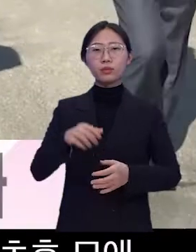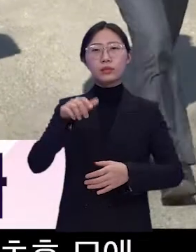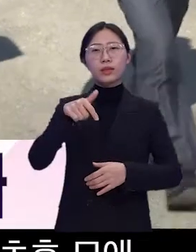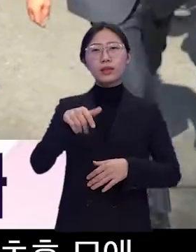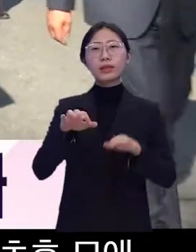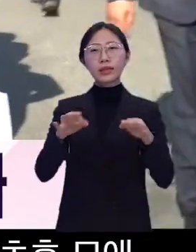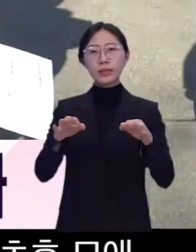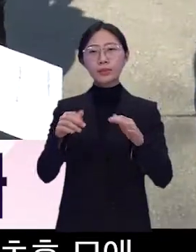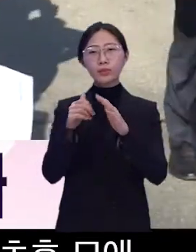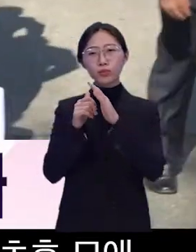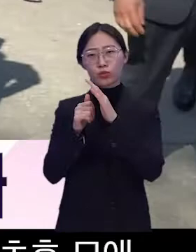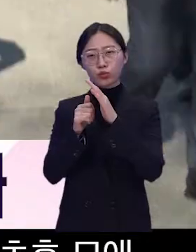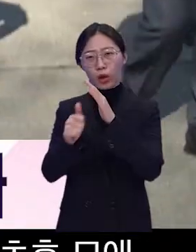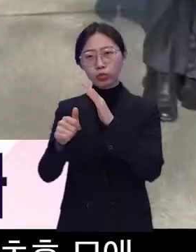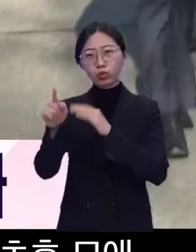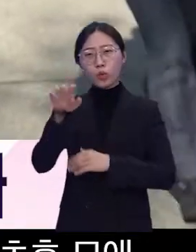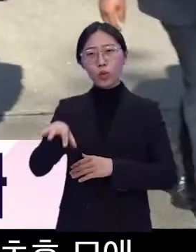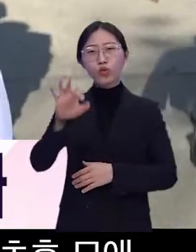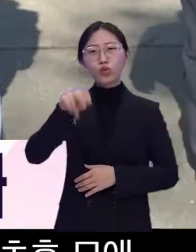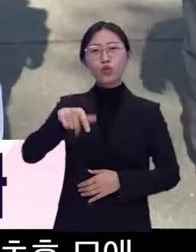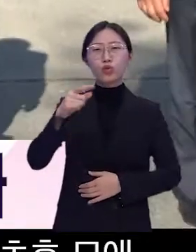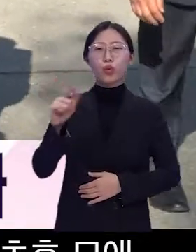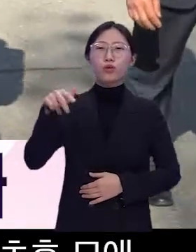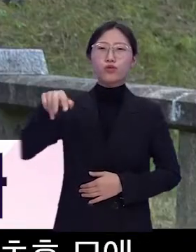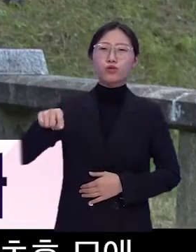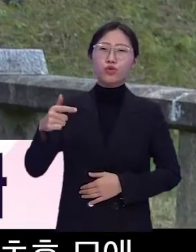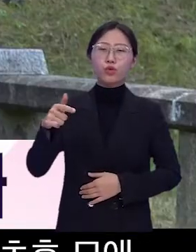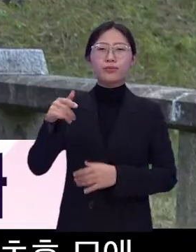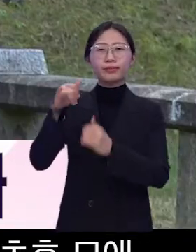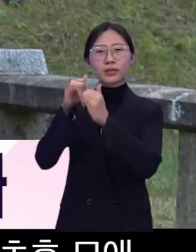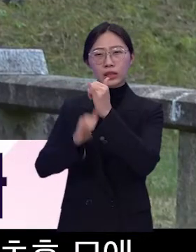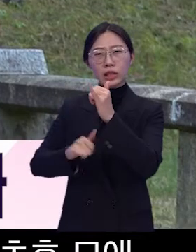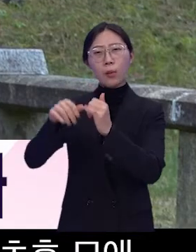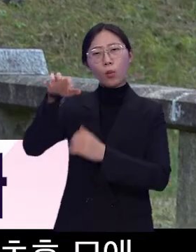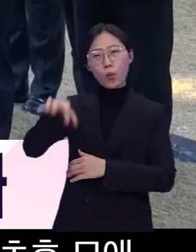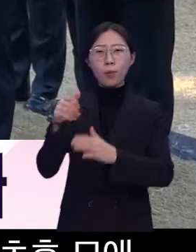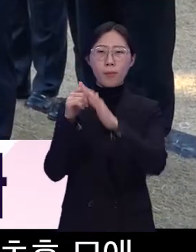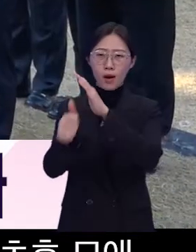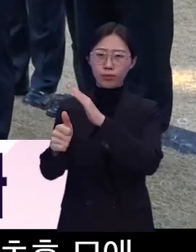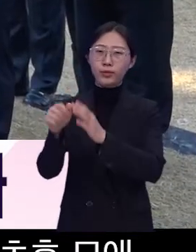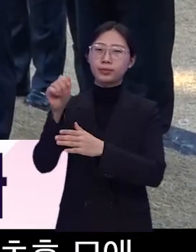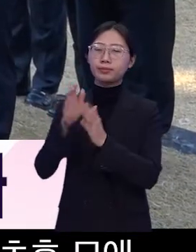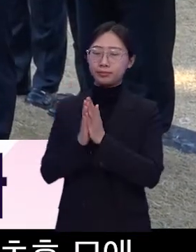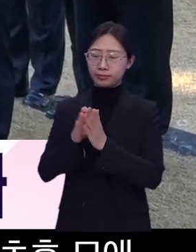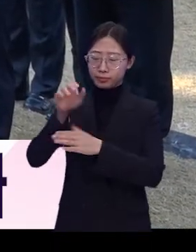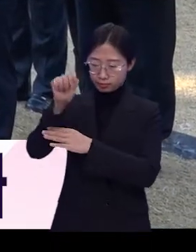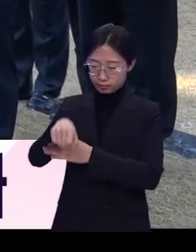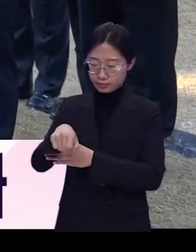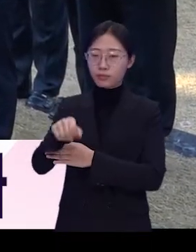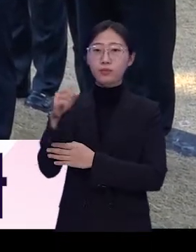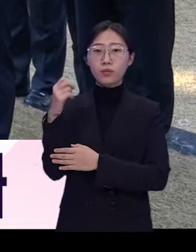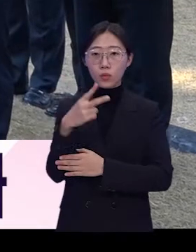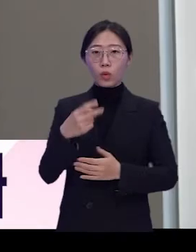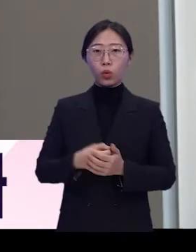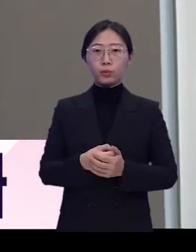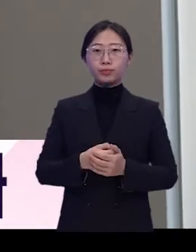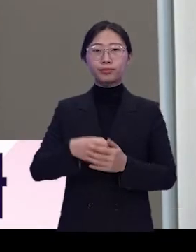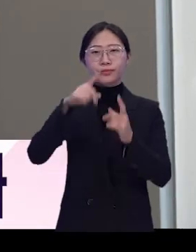김부겸 국무총리는 17일 순국선열의 날을 맞아 유관순열사 사적지를 방문해 초훈묘에